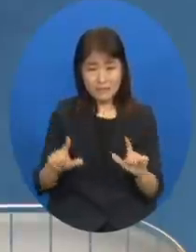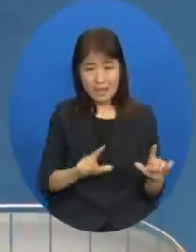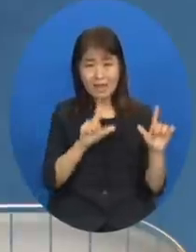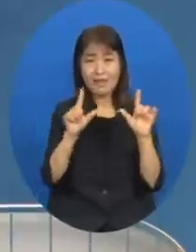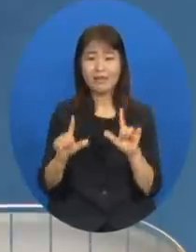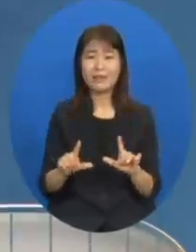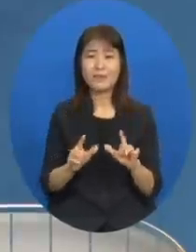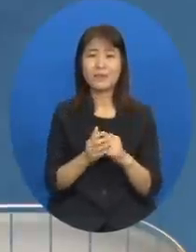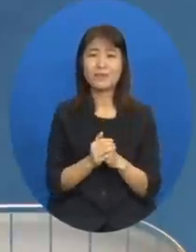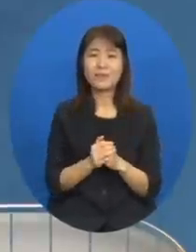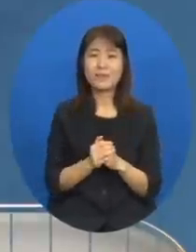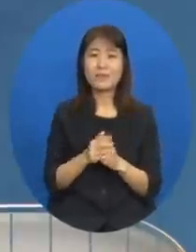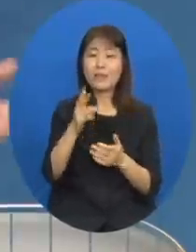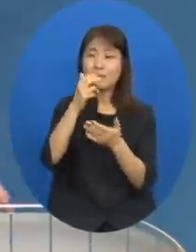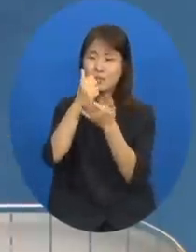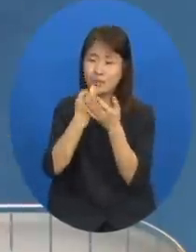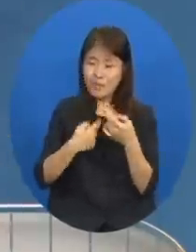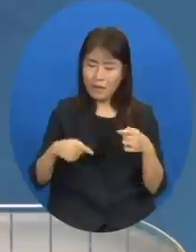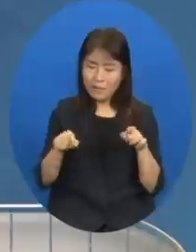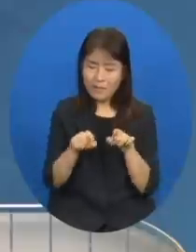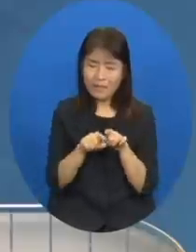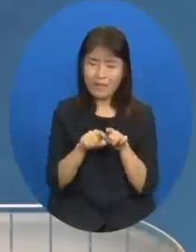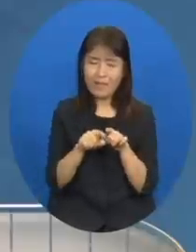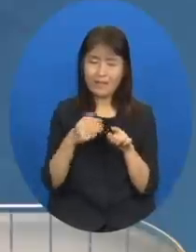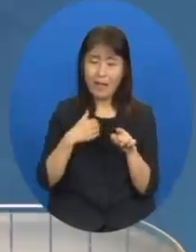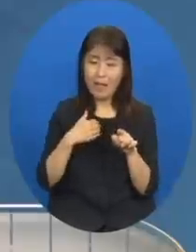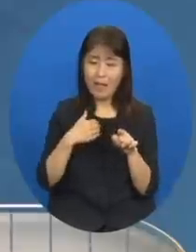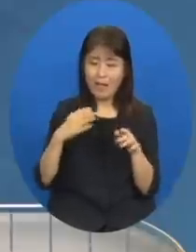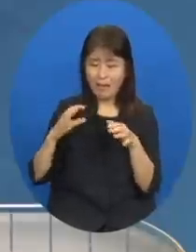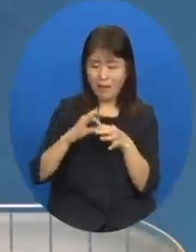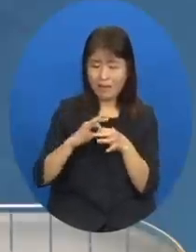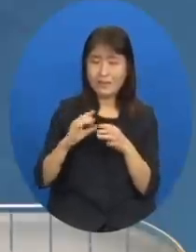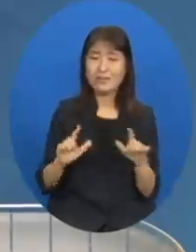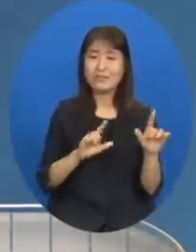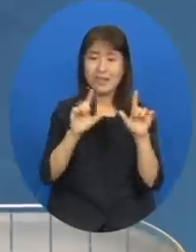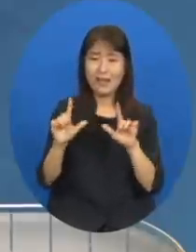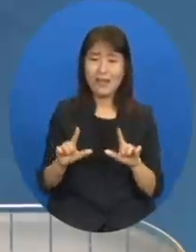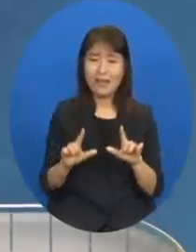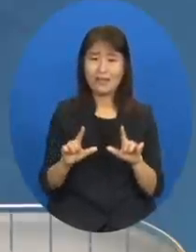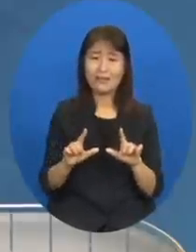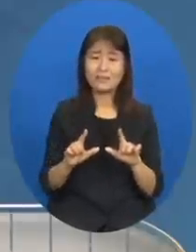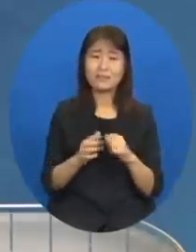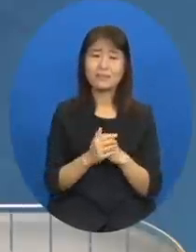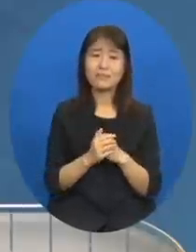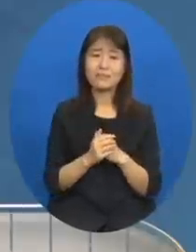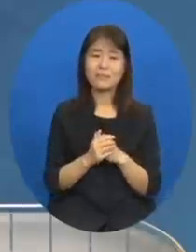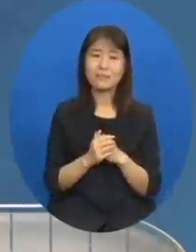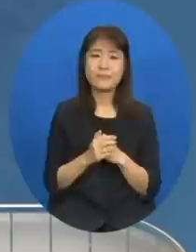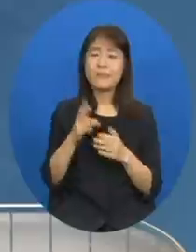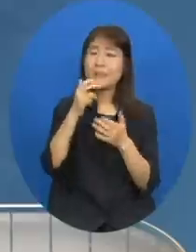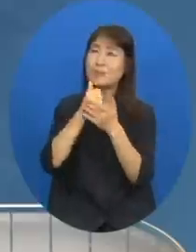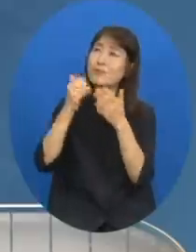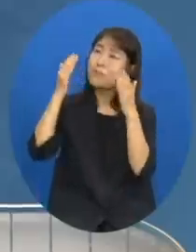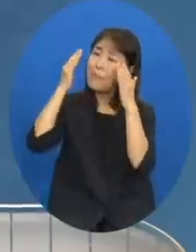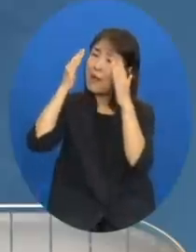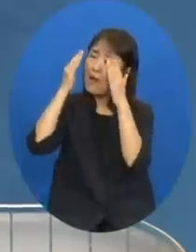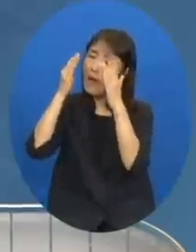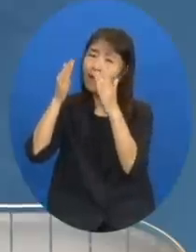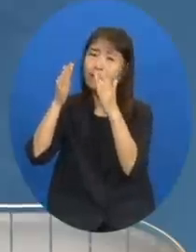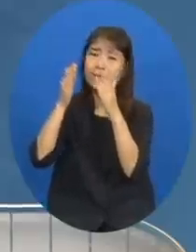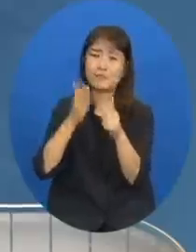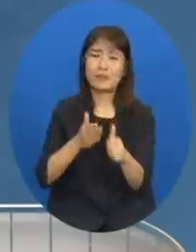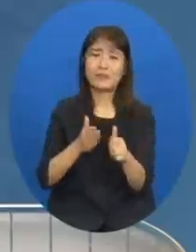우리와 함께 계십니다 여러분 오늘이 시간에 그 주님을 바라보시게 되기 바랍니다